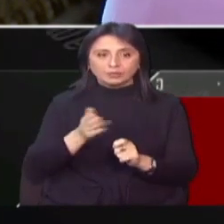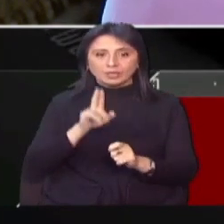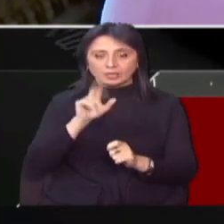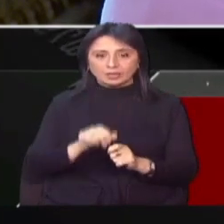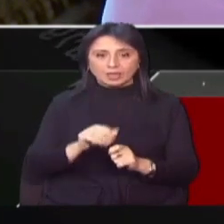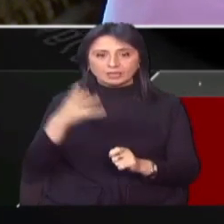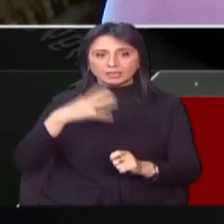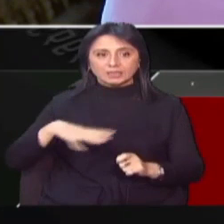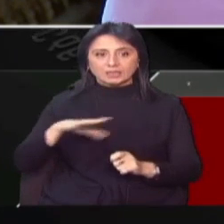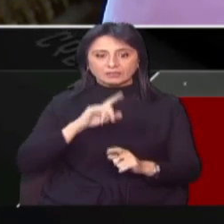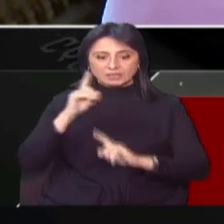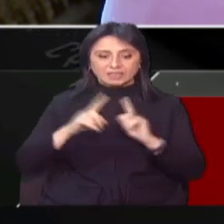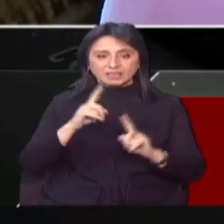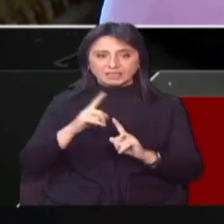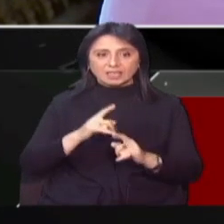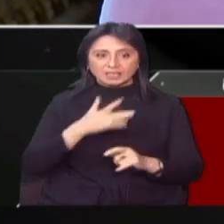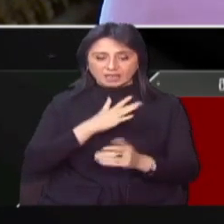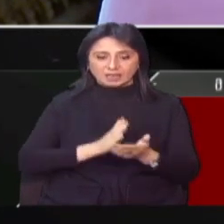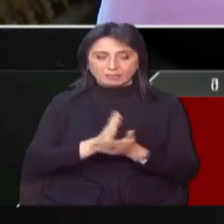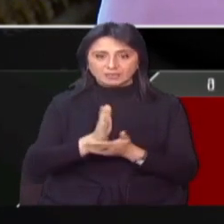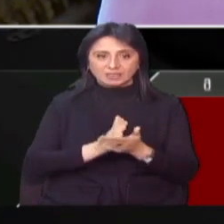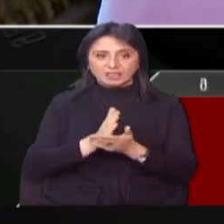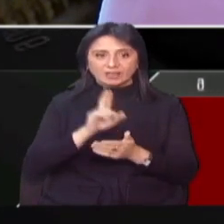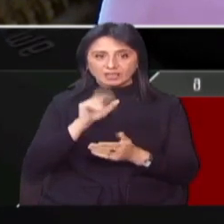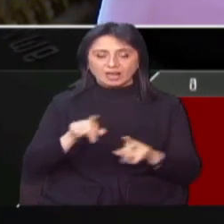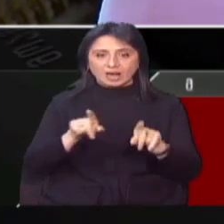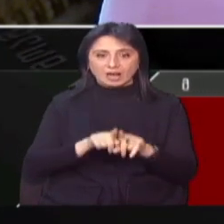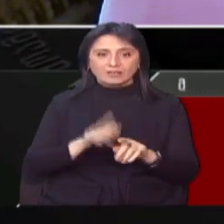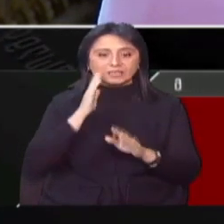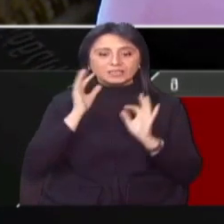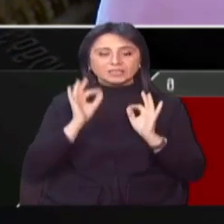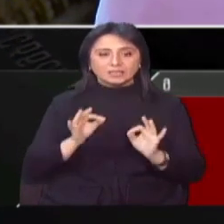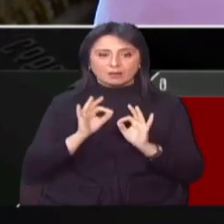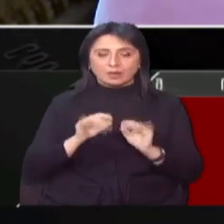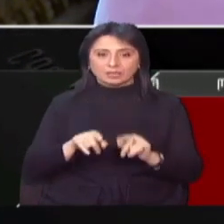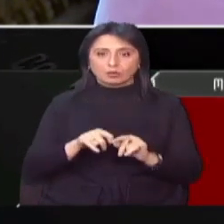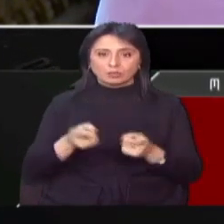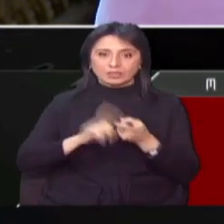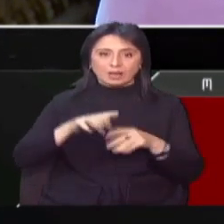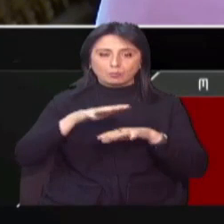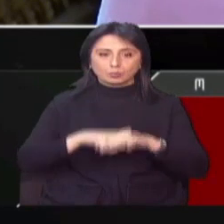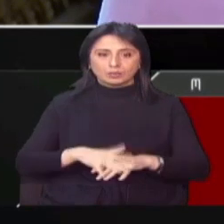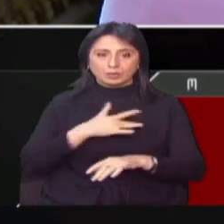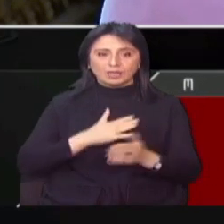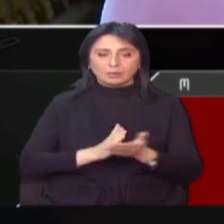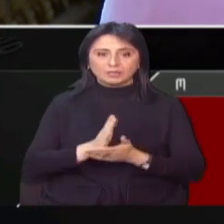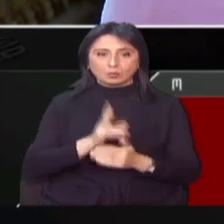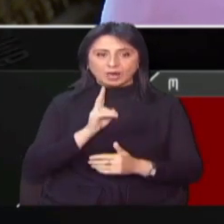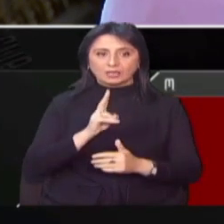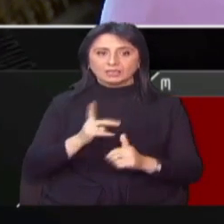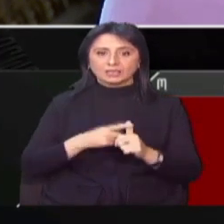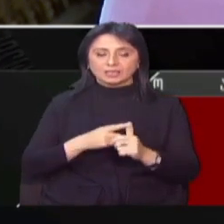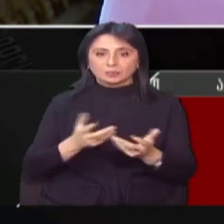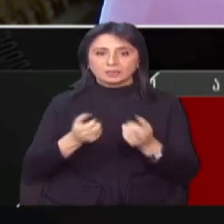და საქართველო წელს დამსახურებაზე და ასევე სამართლიანობაზე დაფუძნებულ დამსახურებულ